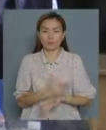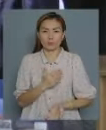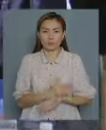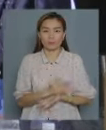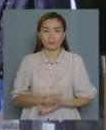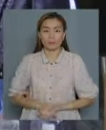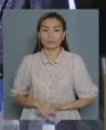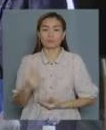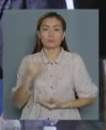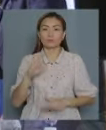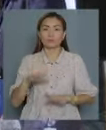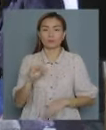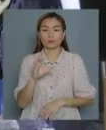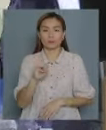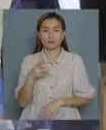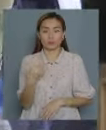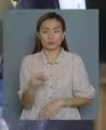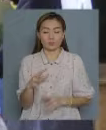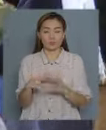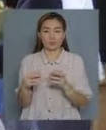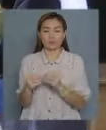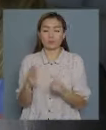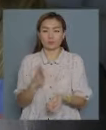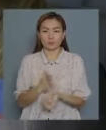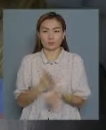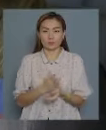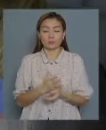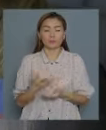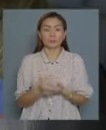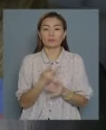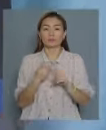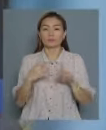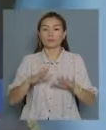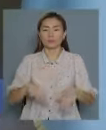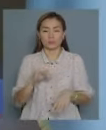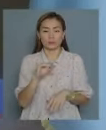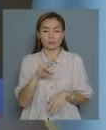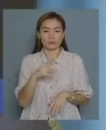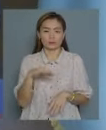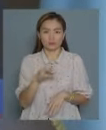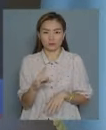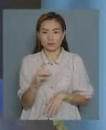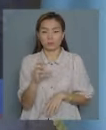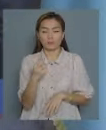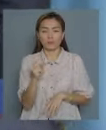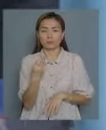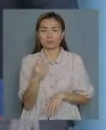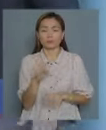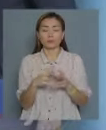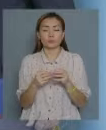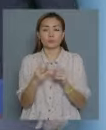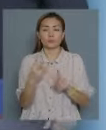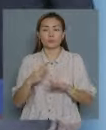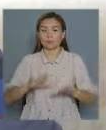байлады. Бірінші орынды Исатайлық Сағынғали отбасы иеленді. Жүлделі екінші орынды Индер ауданынан Бейсовтер отбасына,